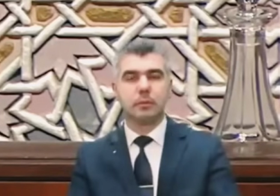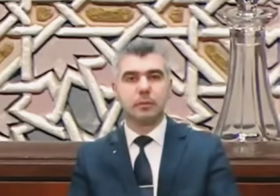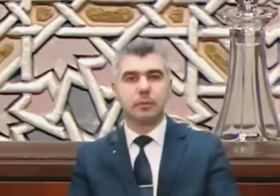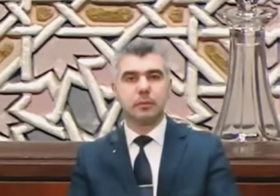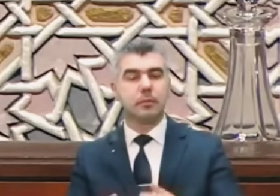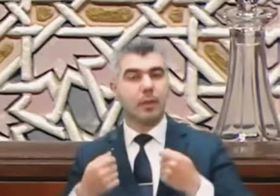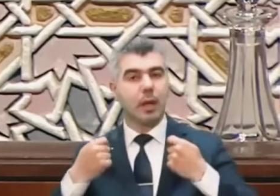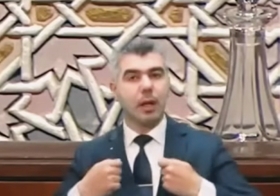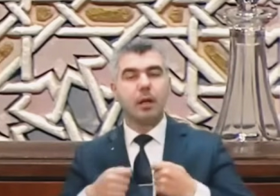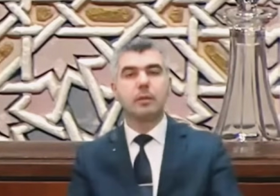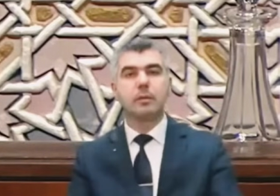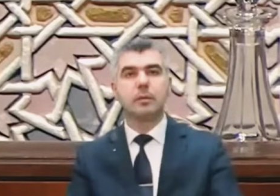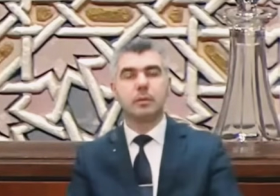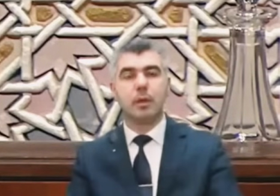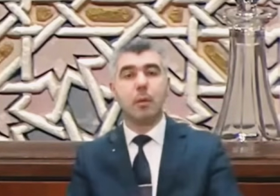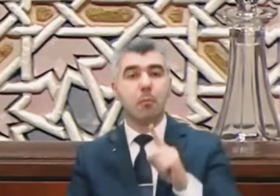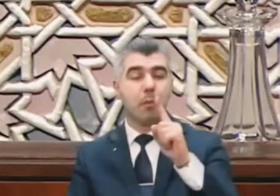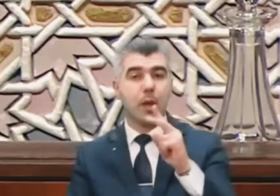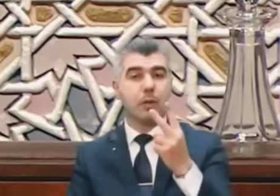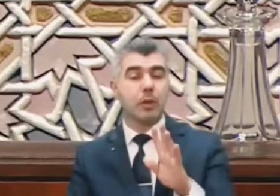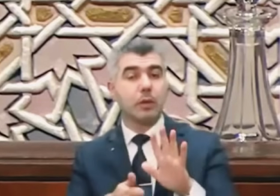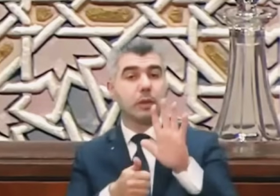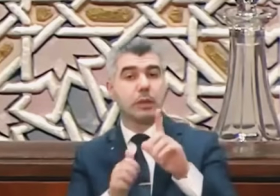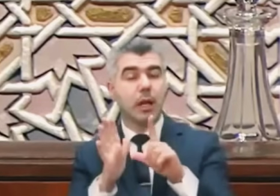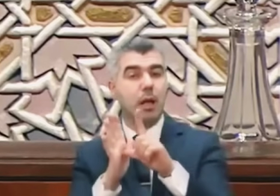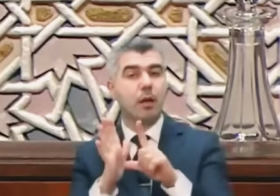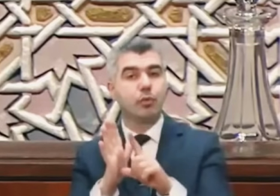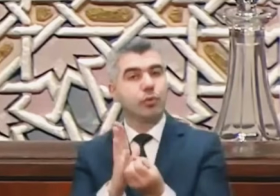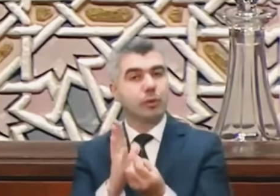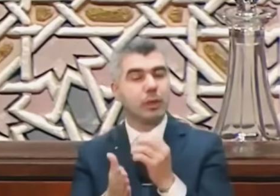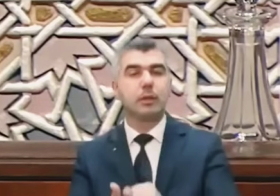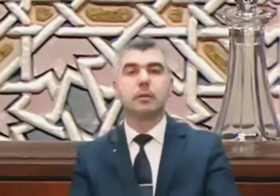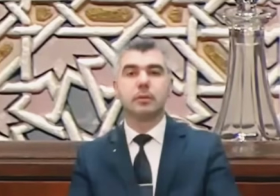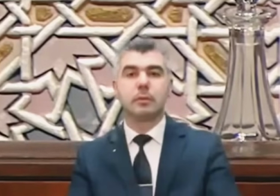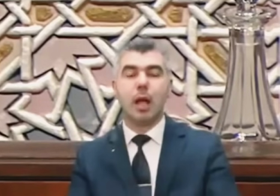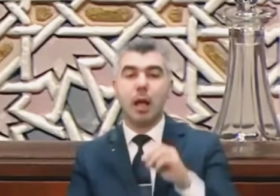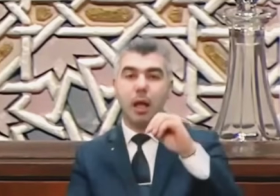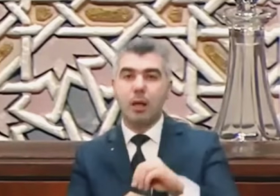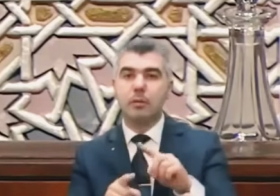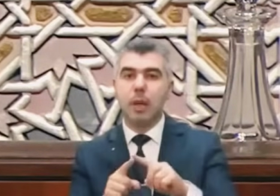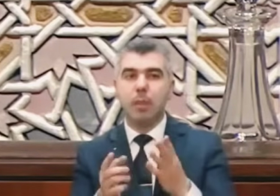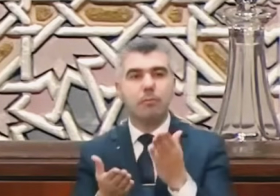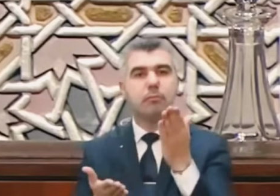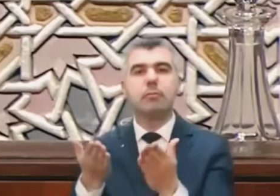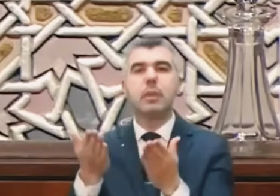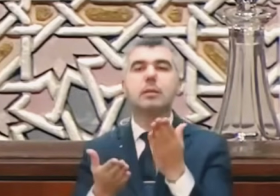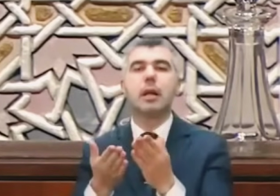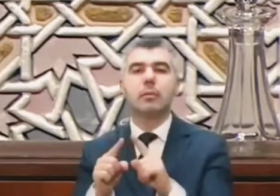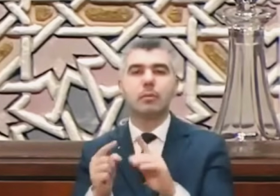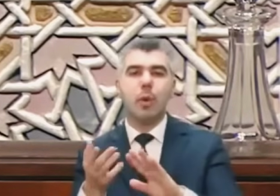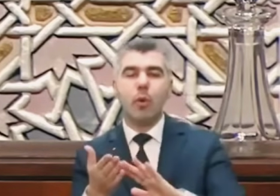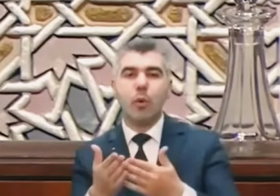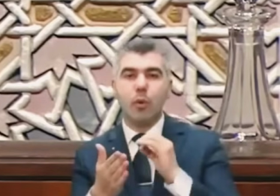السيد الرئيس في إطار المادة 162 من النظام الداخلي الجديد، وأملا من استعادة التوازن للمؤسسات